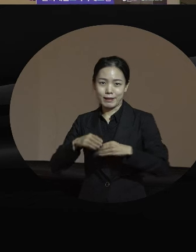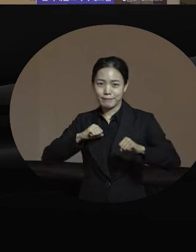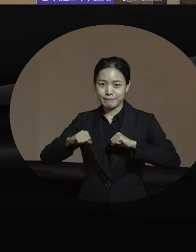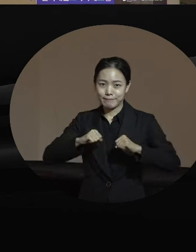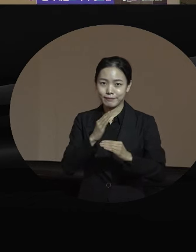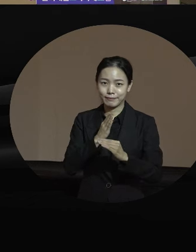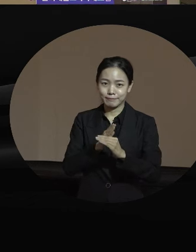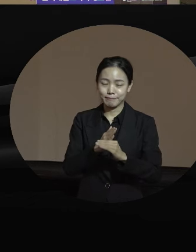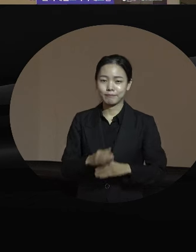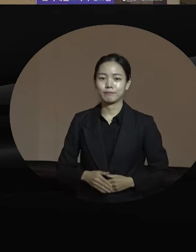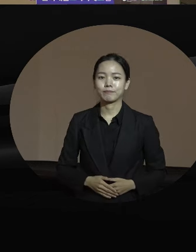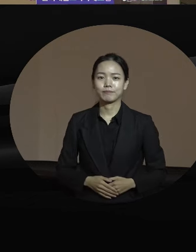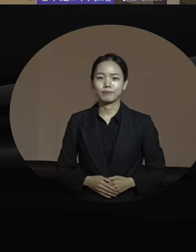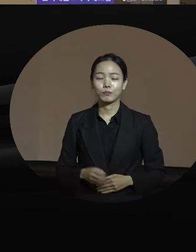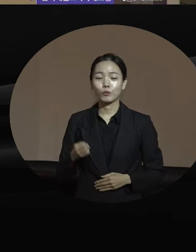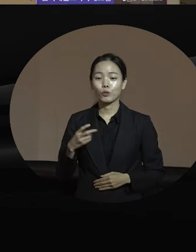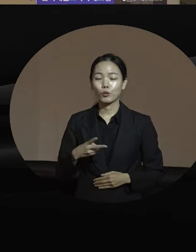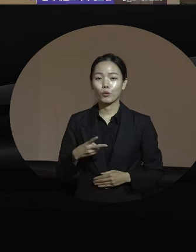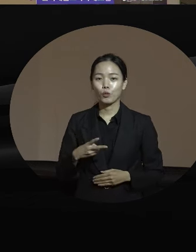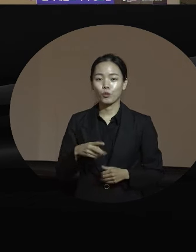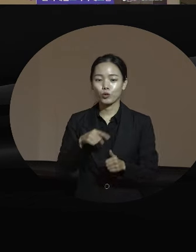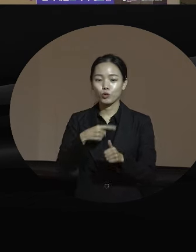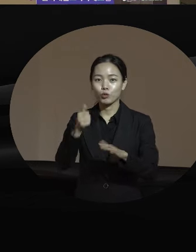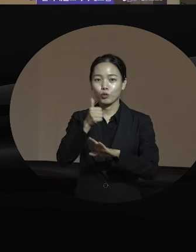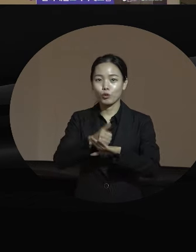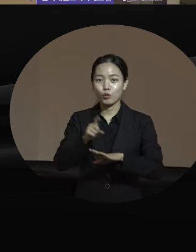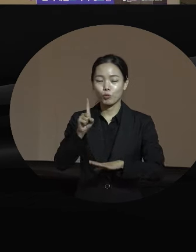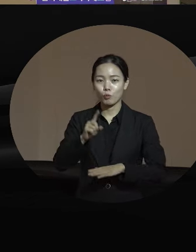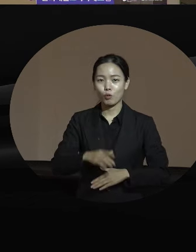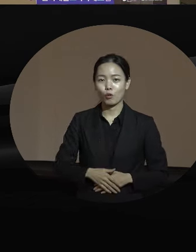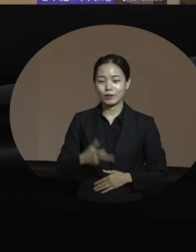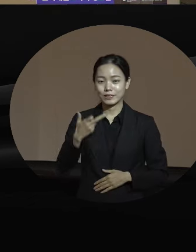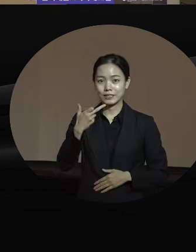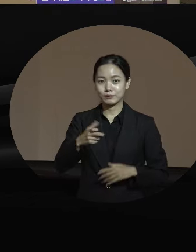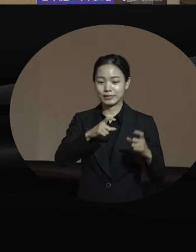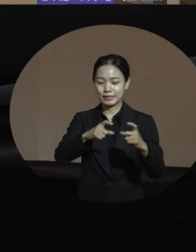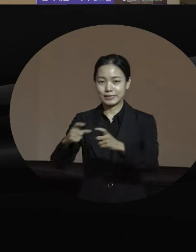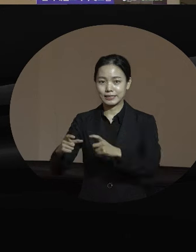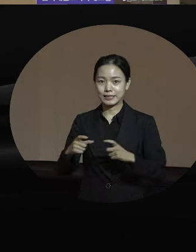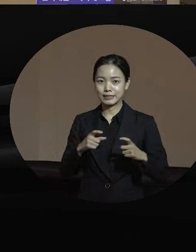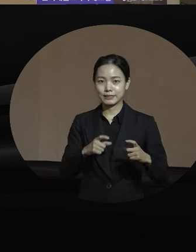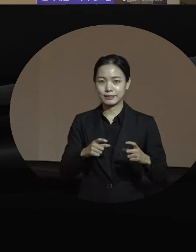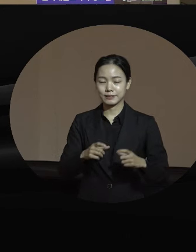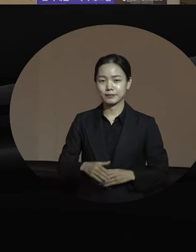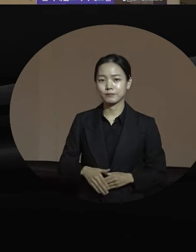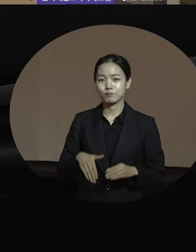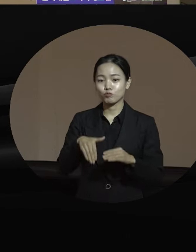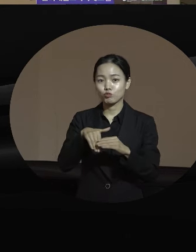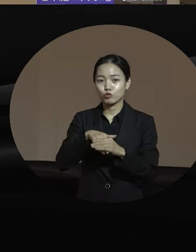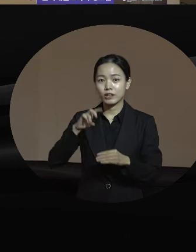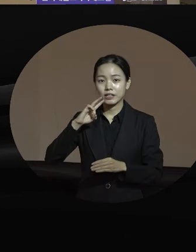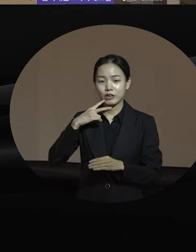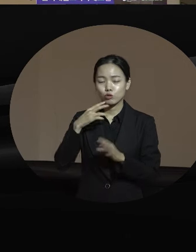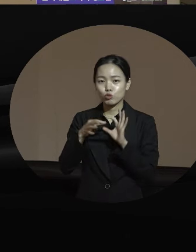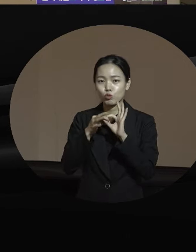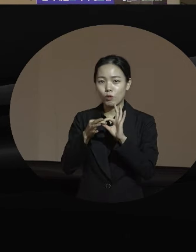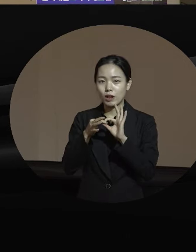또한 주역 문화예술 교육의 성과로는 17개 광역지자체에서 문화예술 교육 지원 조례가